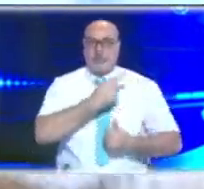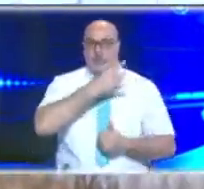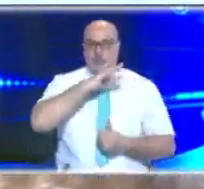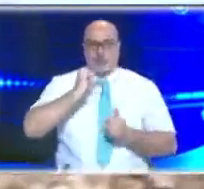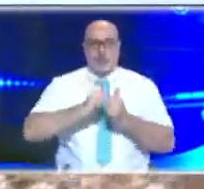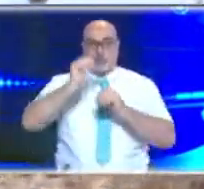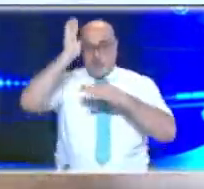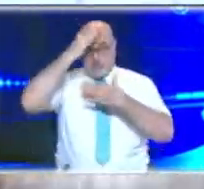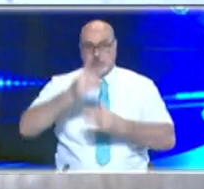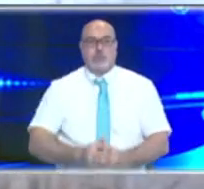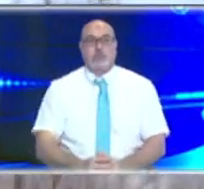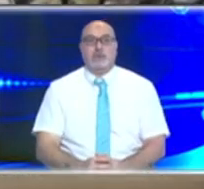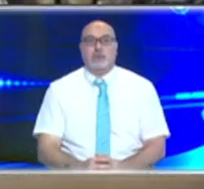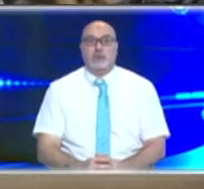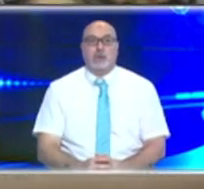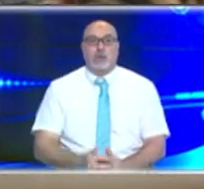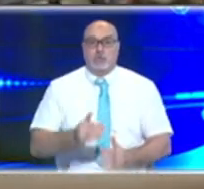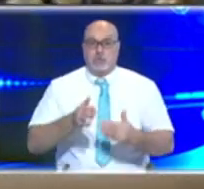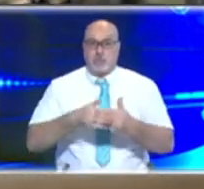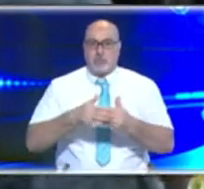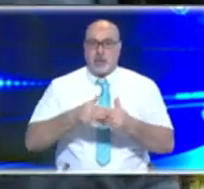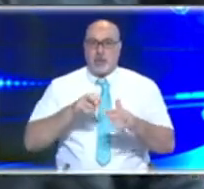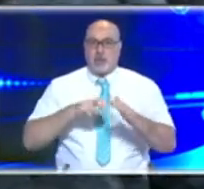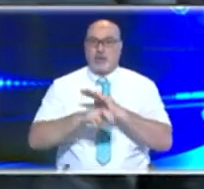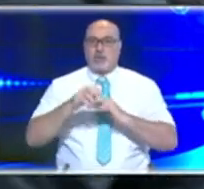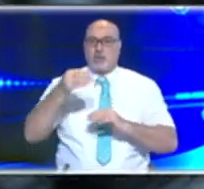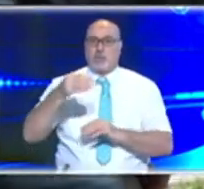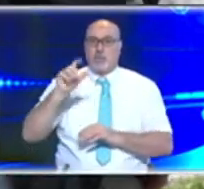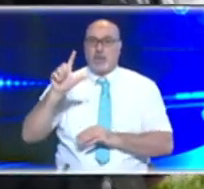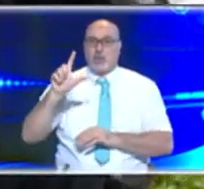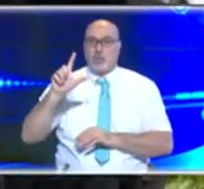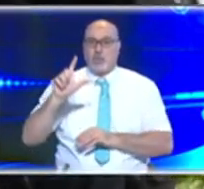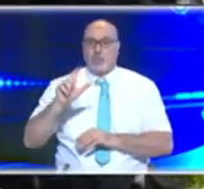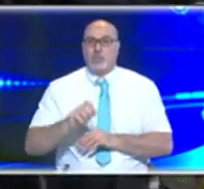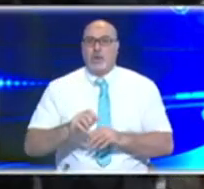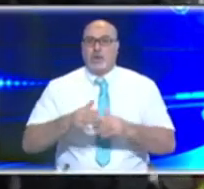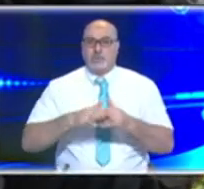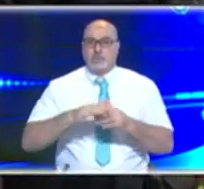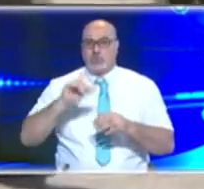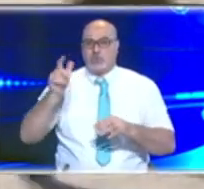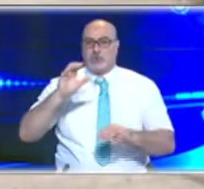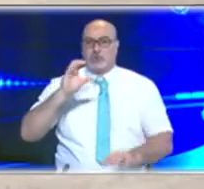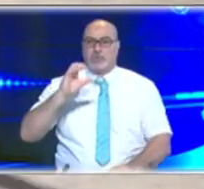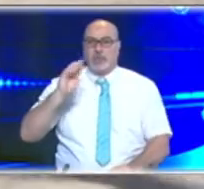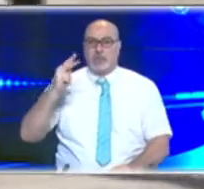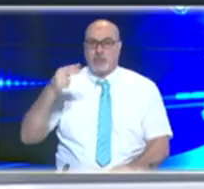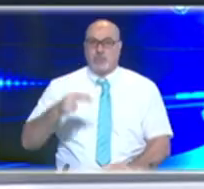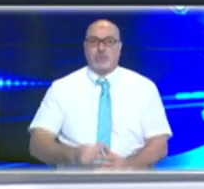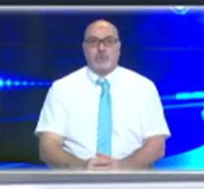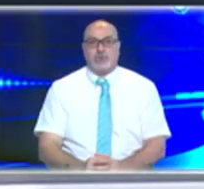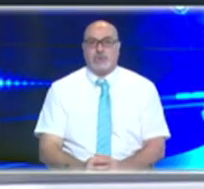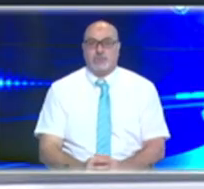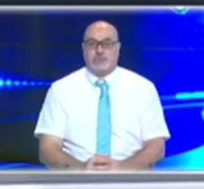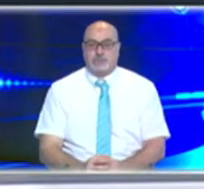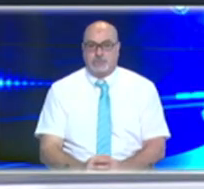الإسرائيلي اندلعت على مدخل مخيم العروب شمال الخليل وعلى مدخل برقة شمال